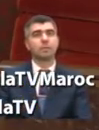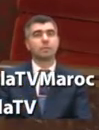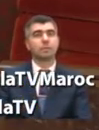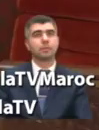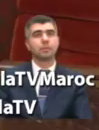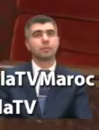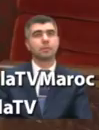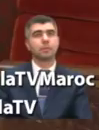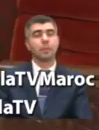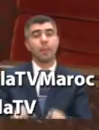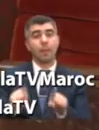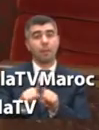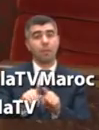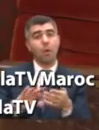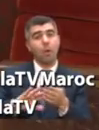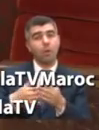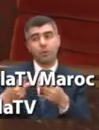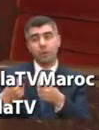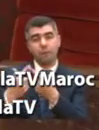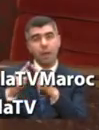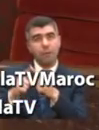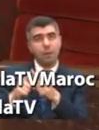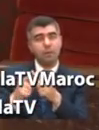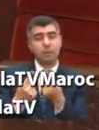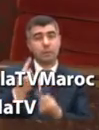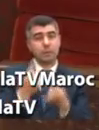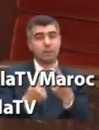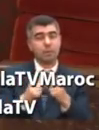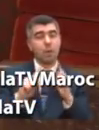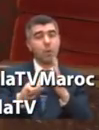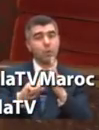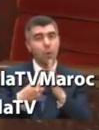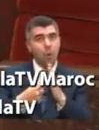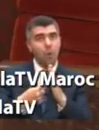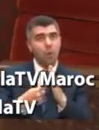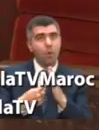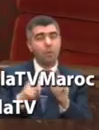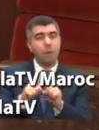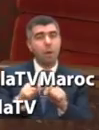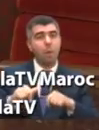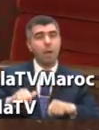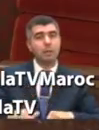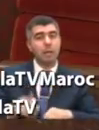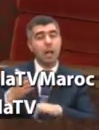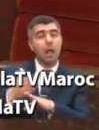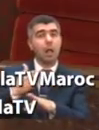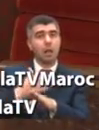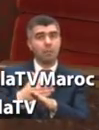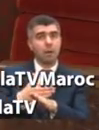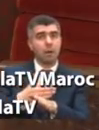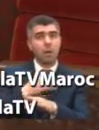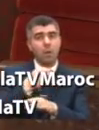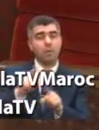ونعتز بما حصل في كل القطاعات وخاصة في الكهرباء اللي داروها وزراء قبال منا وربما في